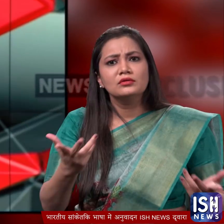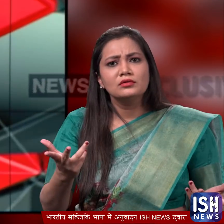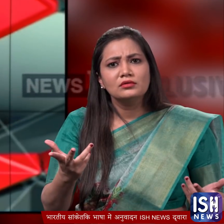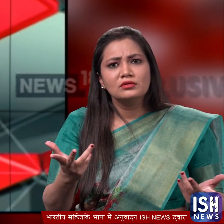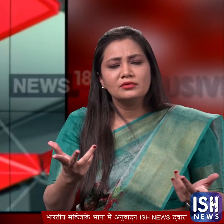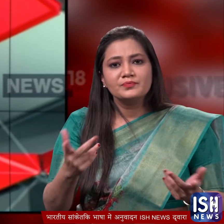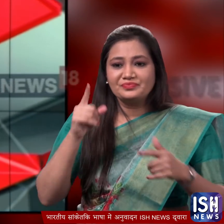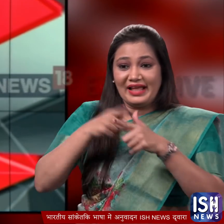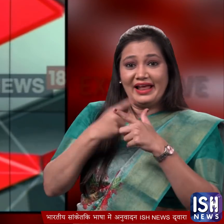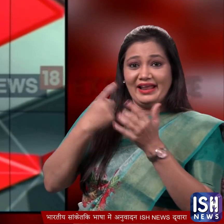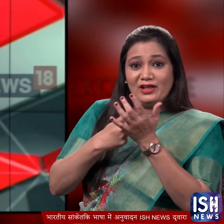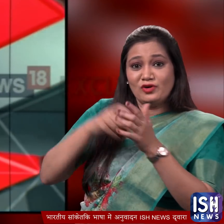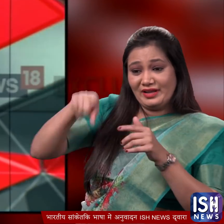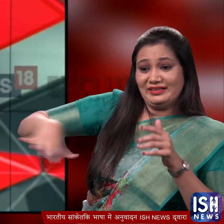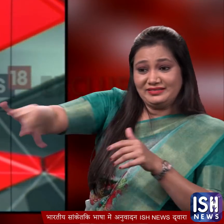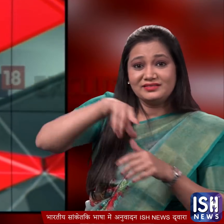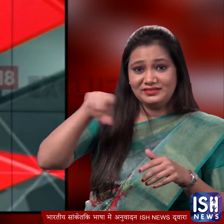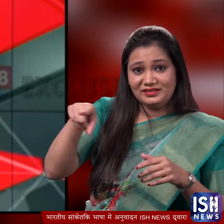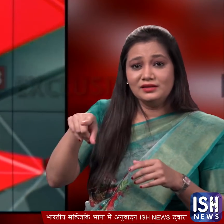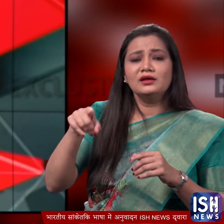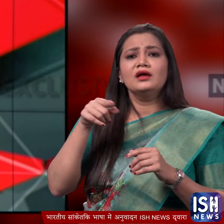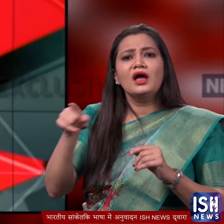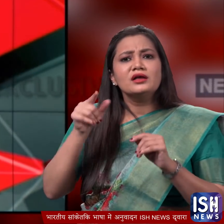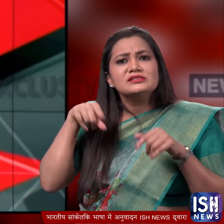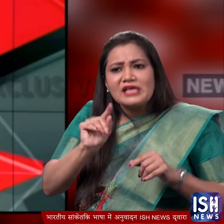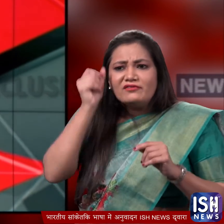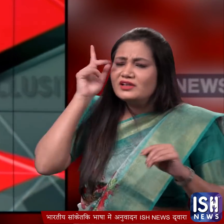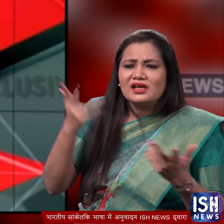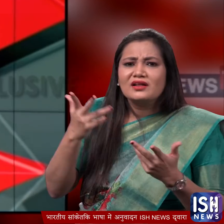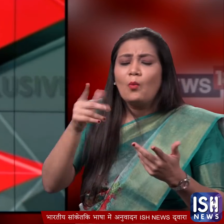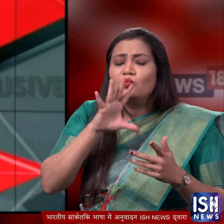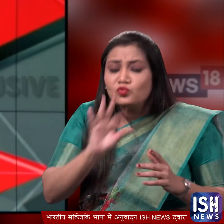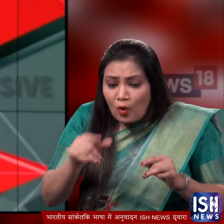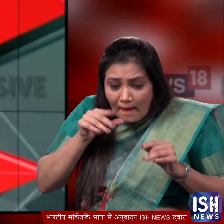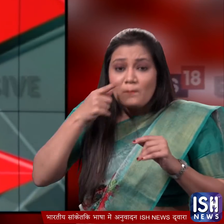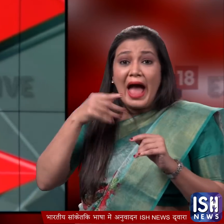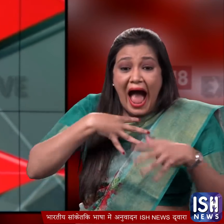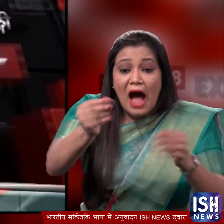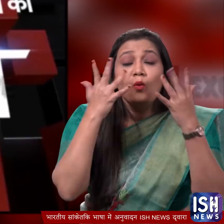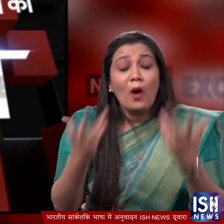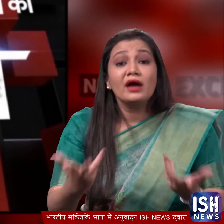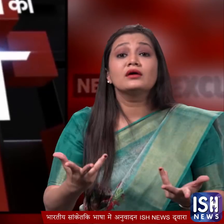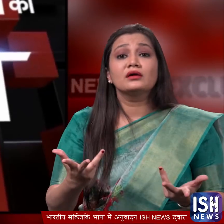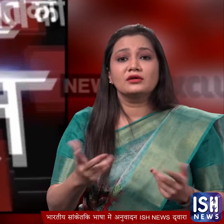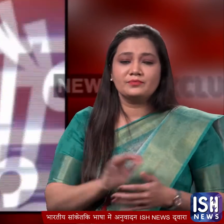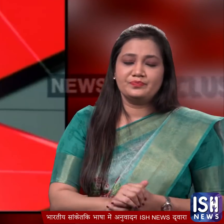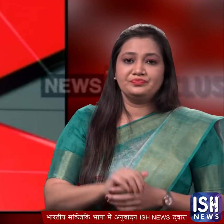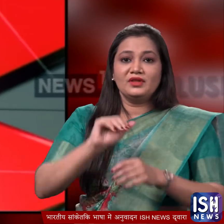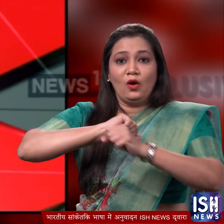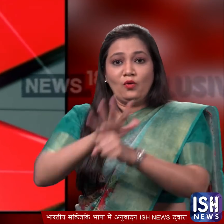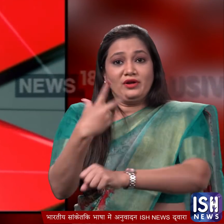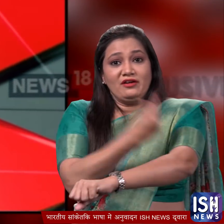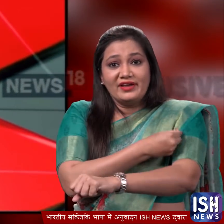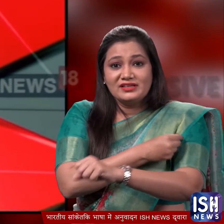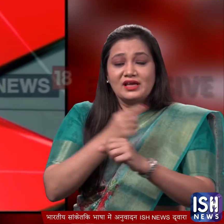है। राजौरी में जिन लोगों ने इस आदमी को डूबने से बचाया, उनके भी पल्ले नहीं पड़ा कि उसे नाले में उतरने की जरूरत क्या थी। कोरोना की वैक्सीन